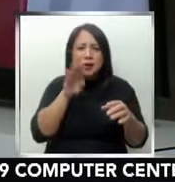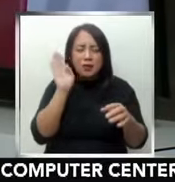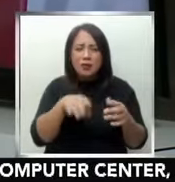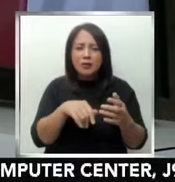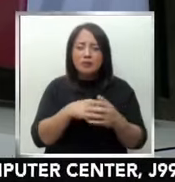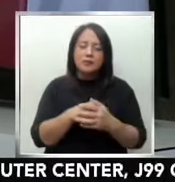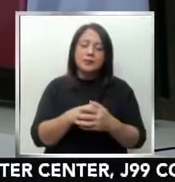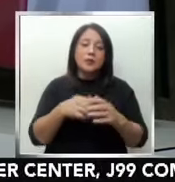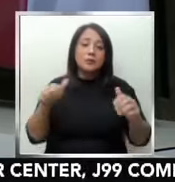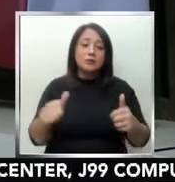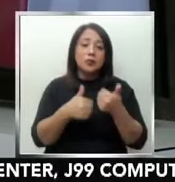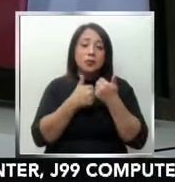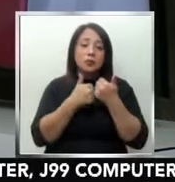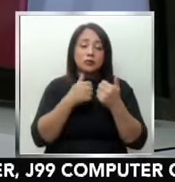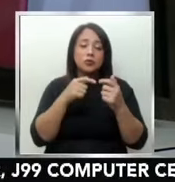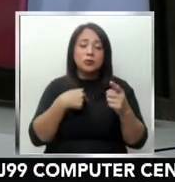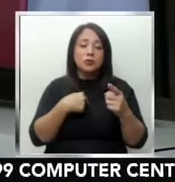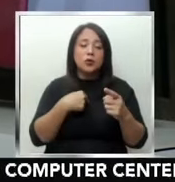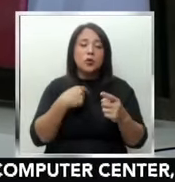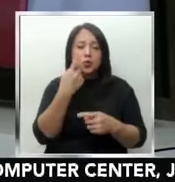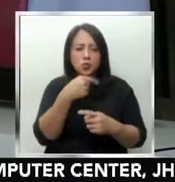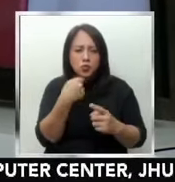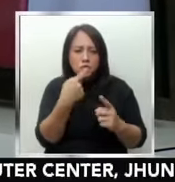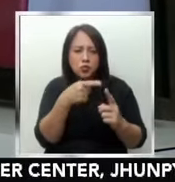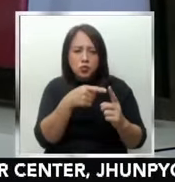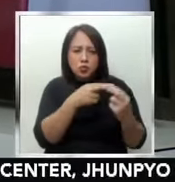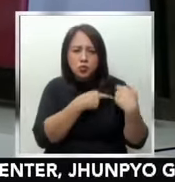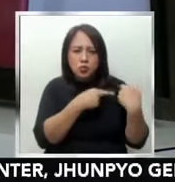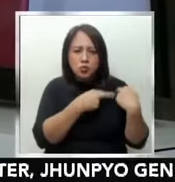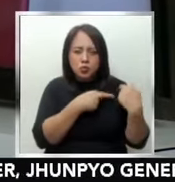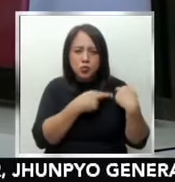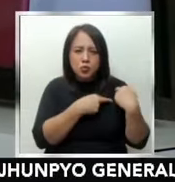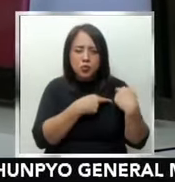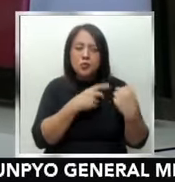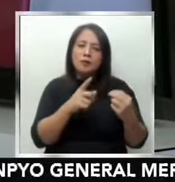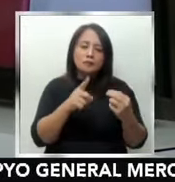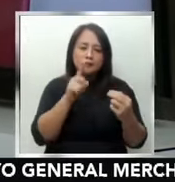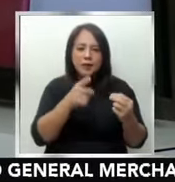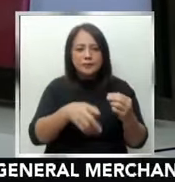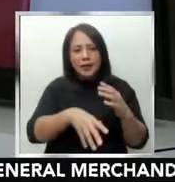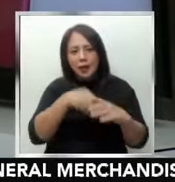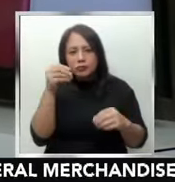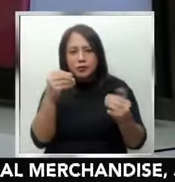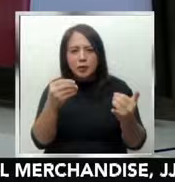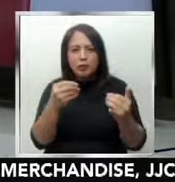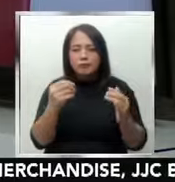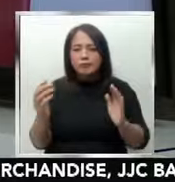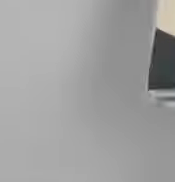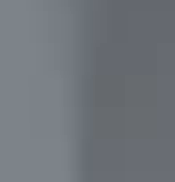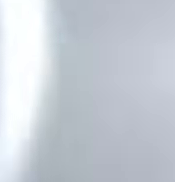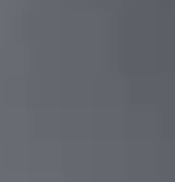rights lumutang atap sa matas ut ni Mar